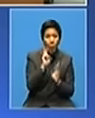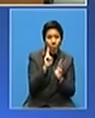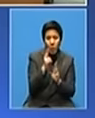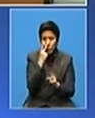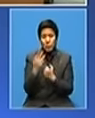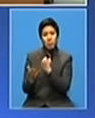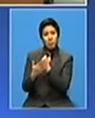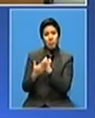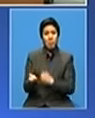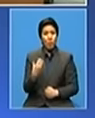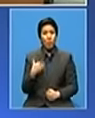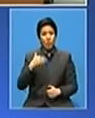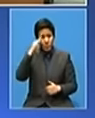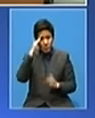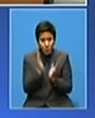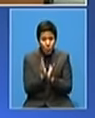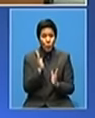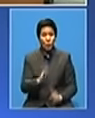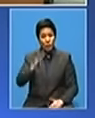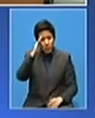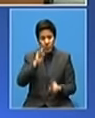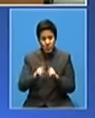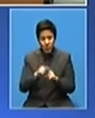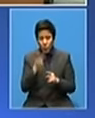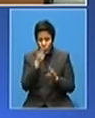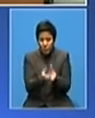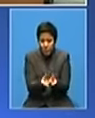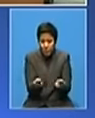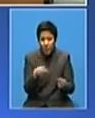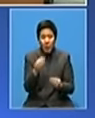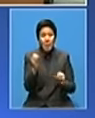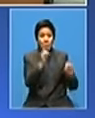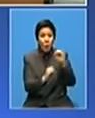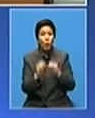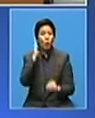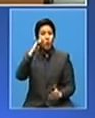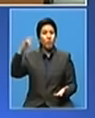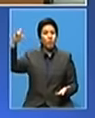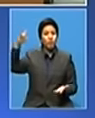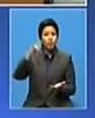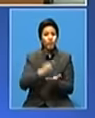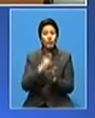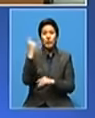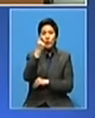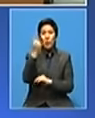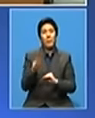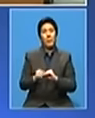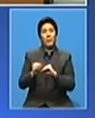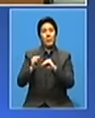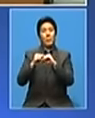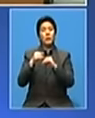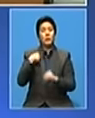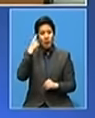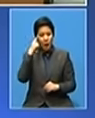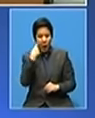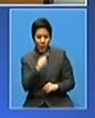แจ้งความนะครับเพราะว่าเป็นการดูแลพื้นที่ตัวเองให้ปลอดภัยการท่องเที่ยวจะได้ดีขึ้นนะครับช่วยกันเป็นหูเป็นตาอย่าให้ใคร